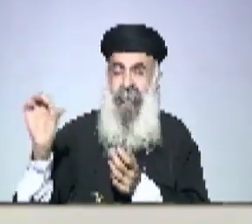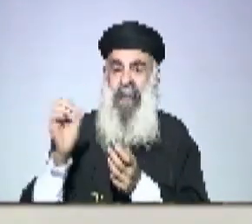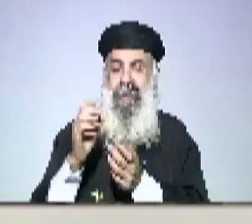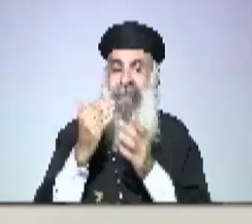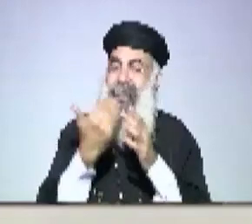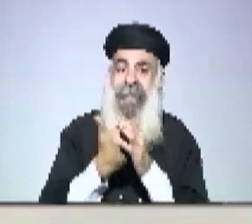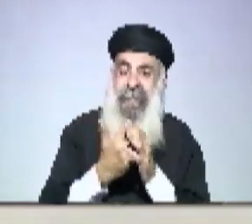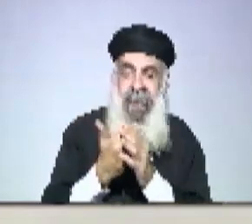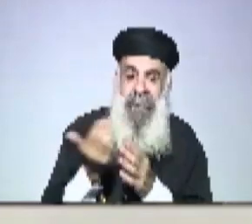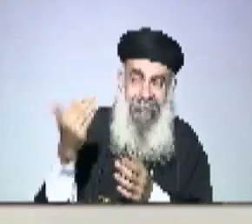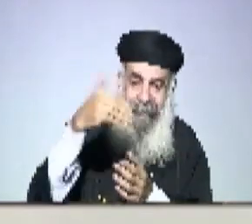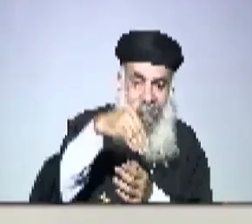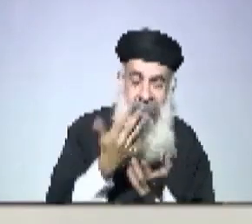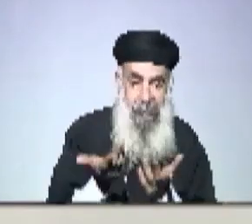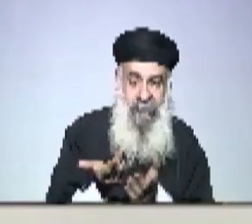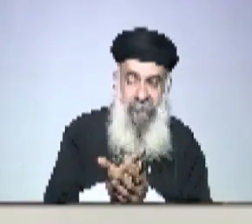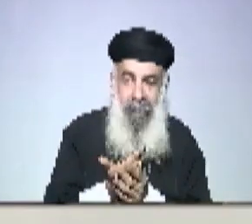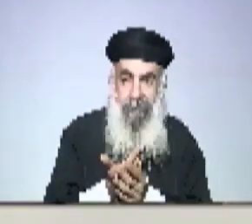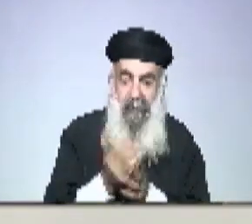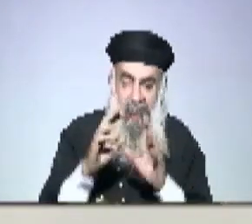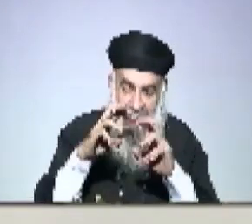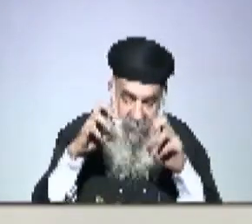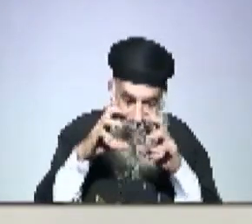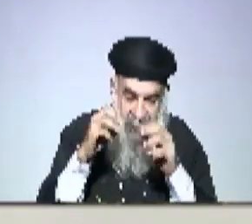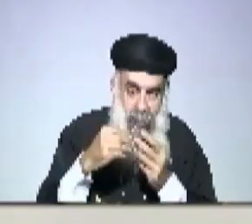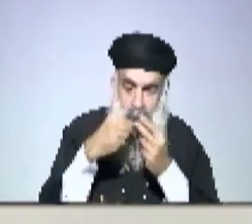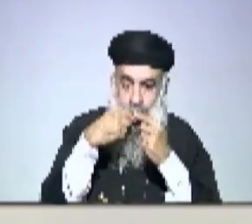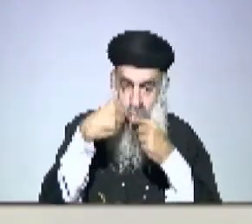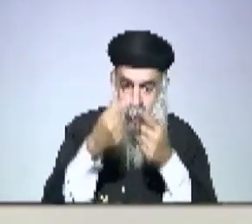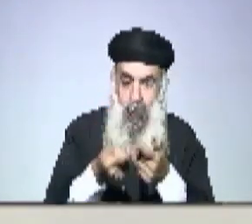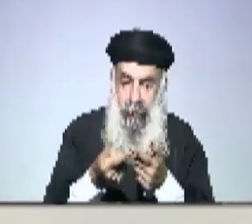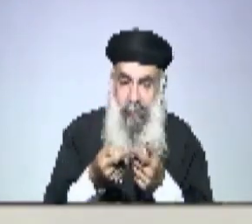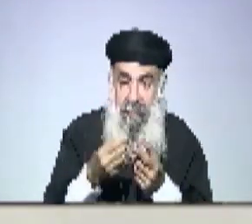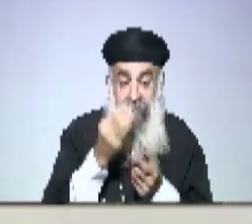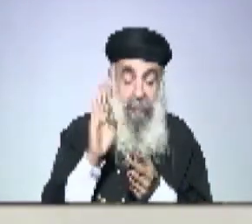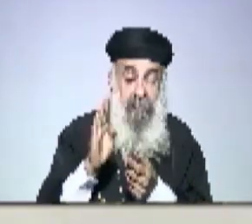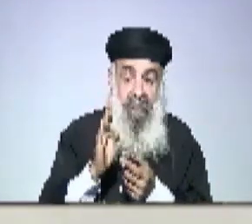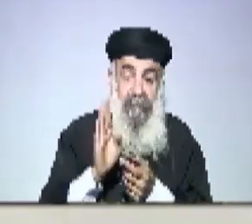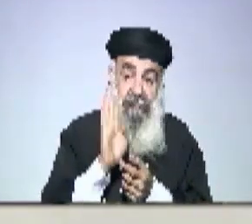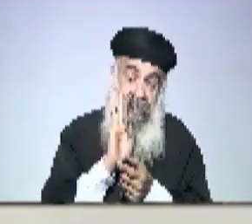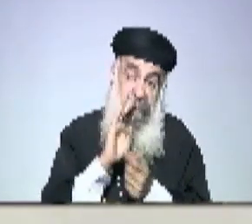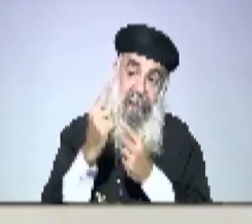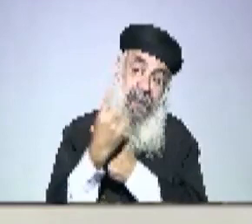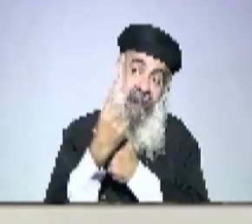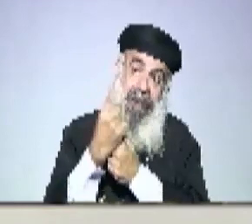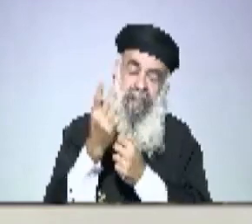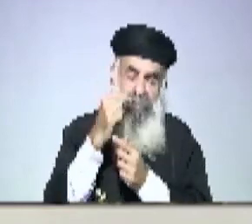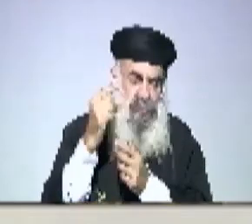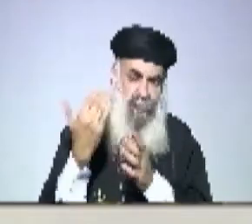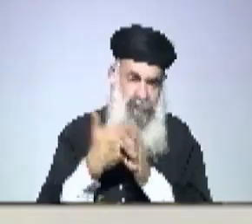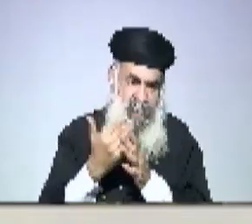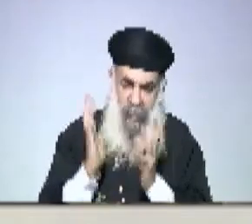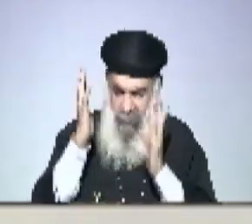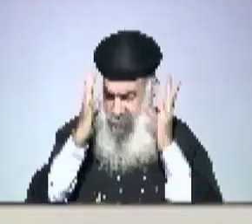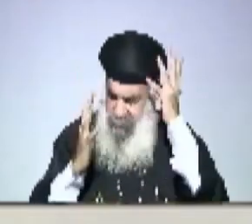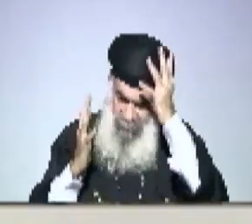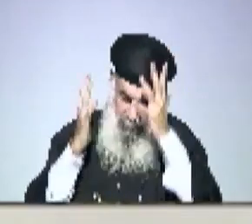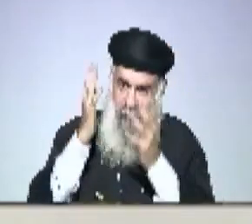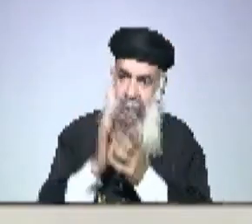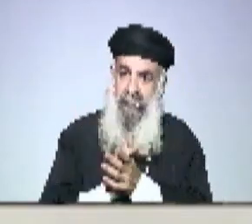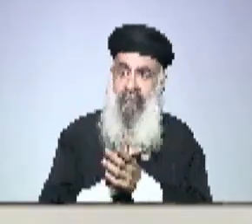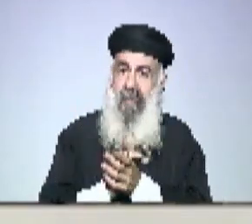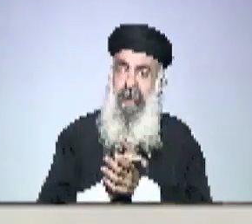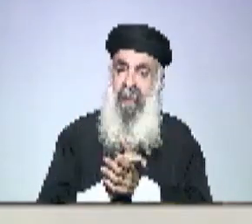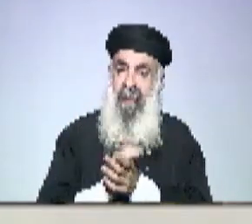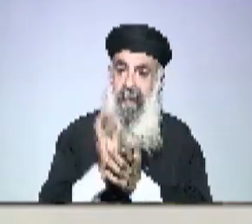ليه دخلت وتقولها لنا بطريقه ايجابيه مش بطريقه تشكيكيه طبعا احنا عندنا اساتذه